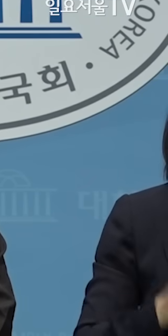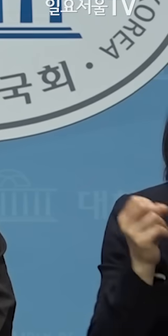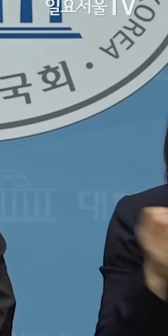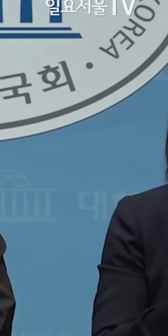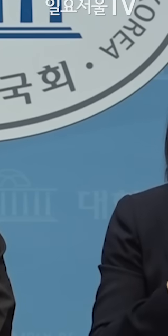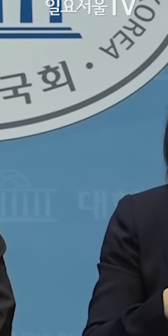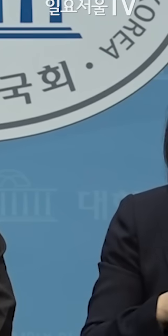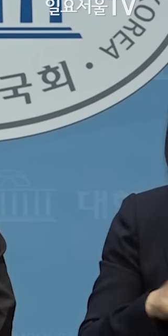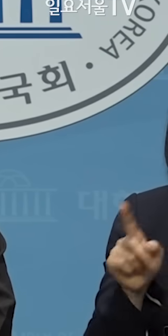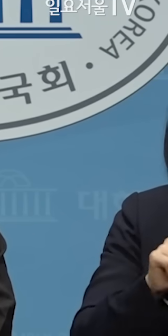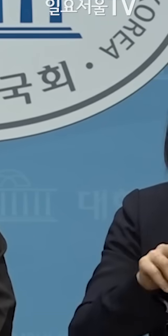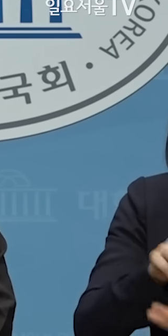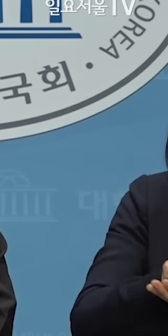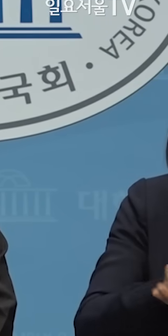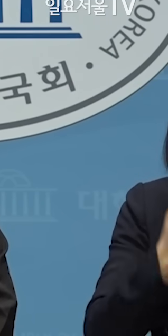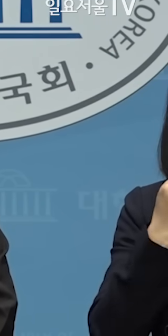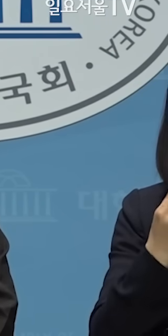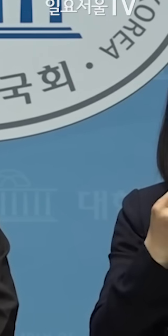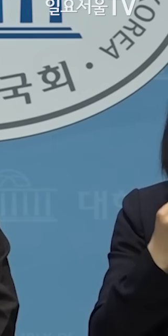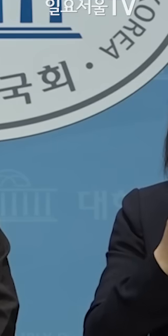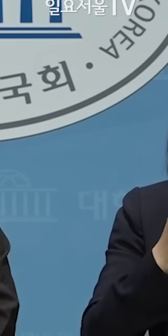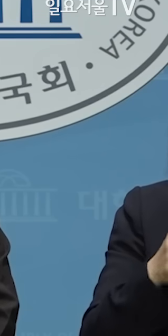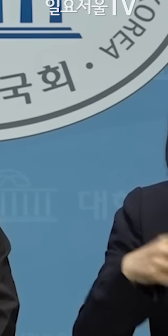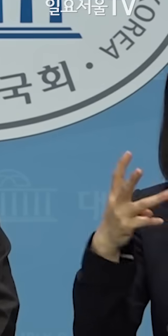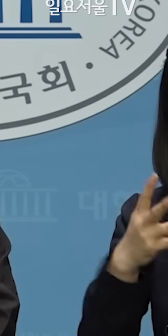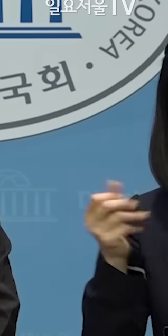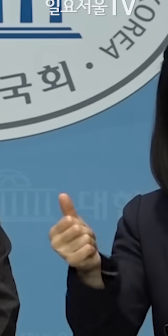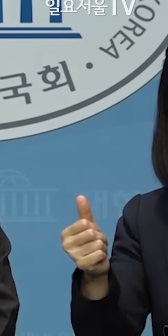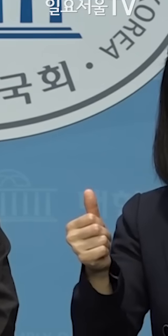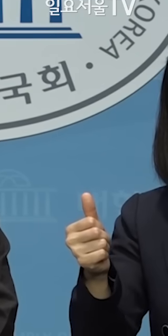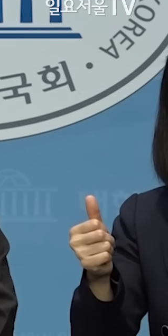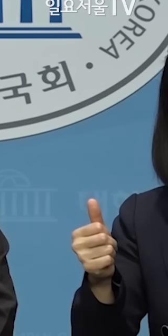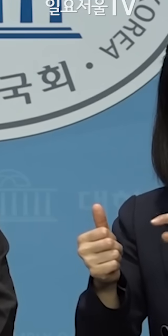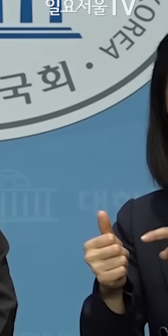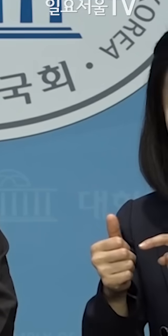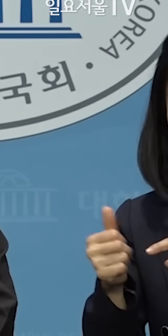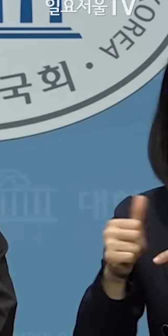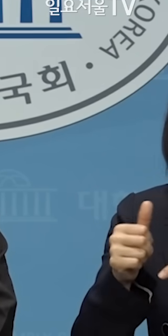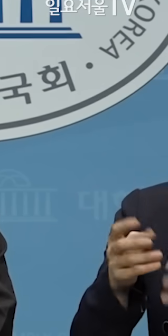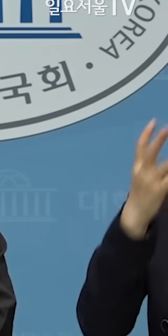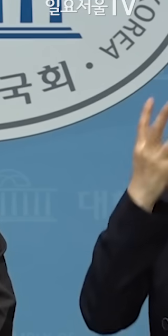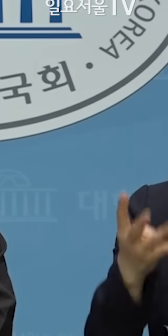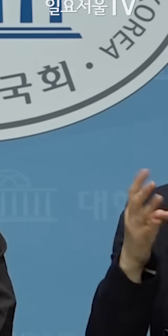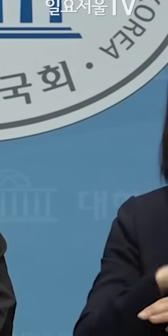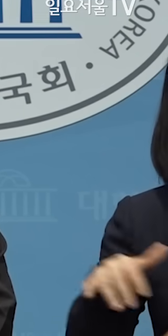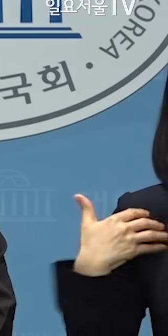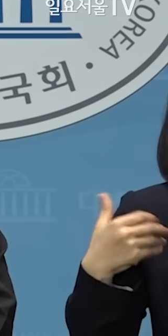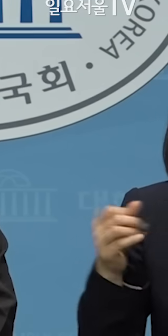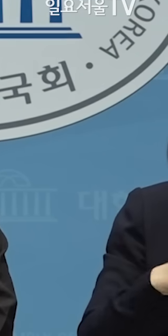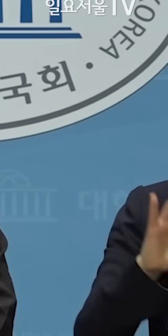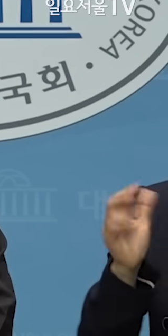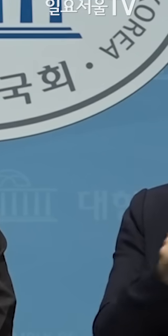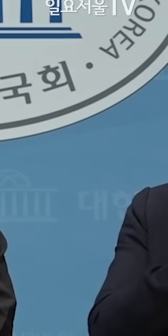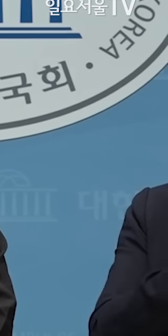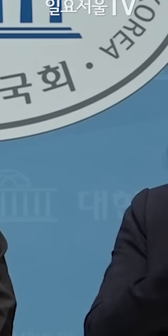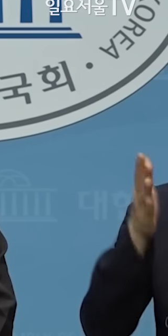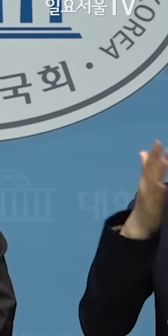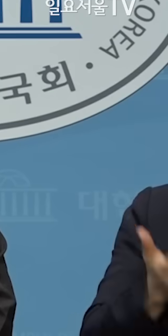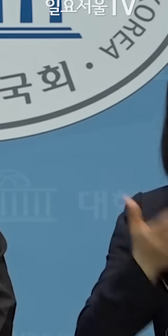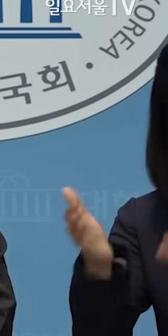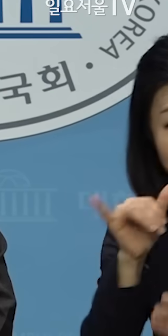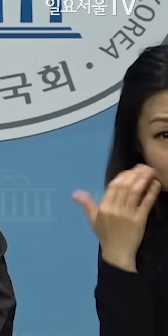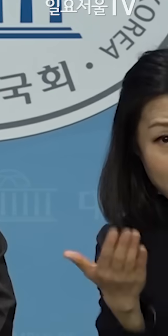있다는 도박사의입니까이 자리를 어 간절히 호소드립니다 이미 수많은 뻔뻔한 자들로 해 각이